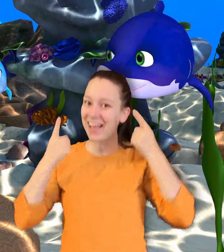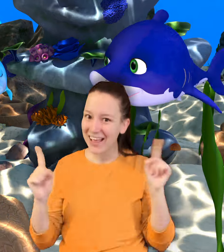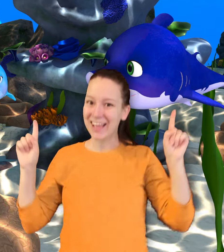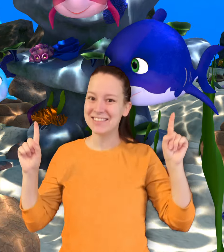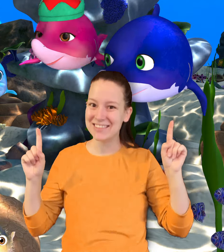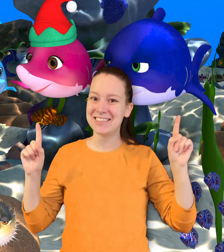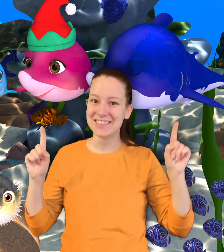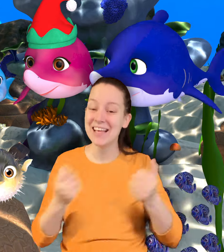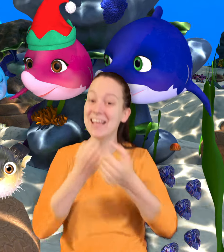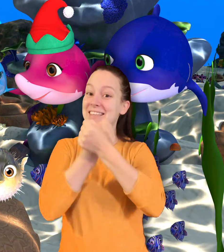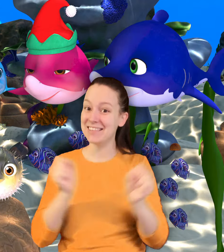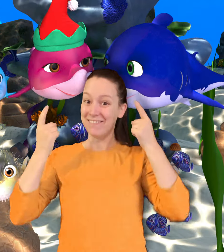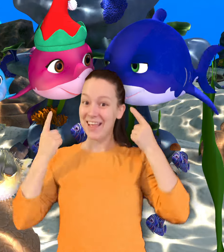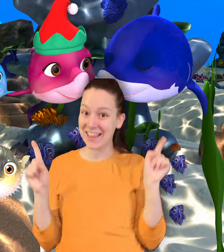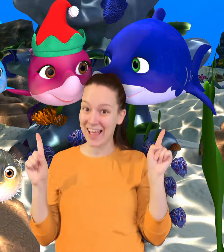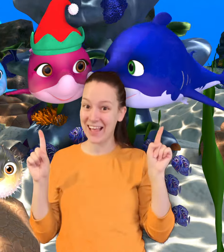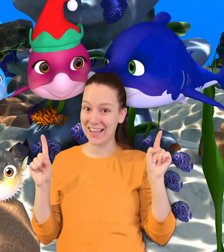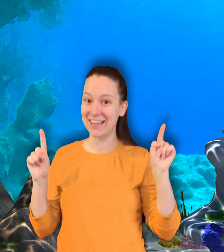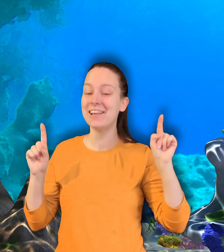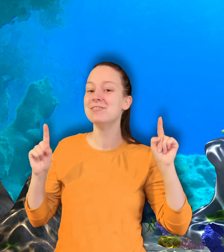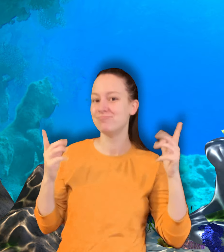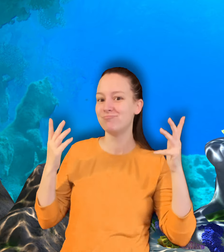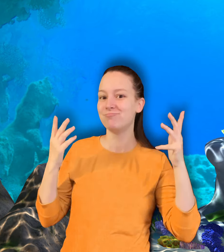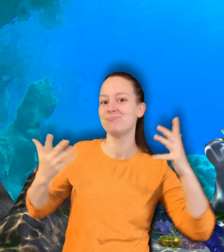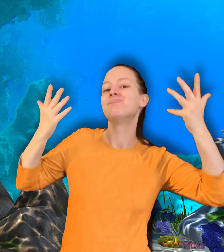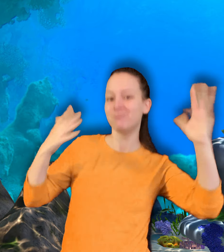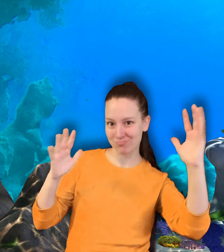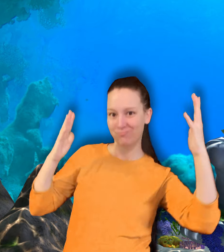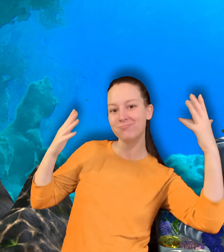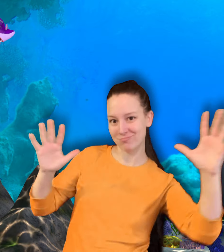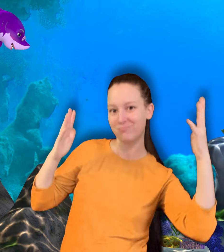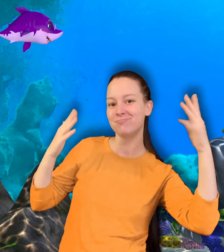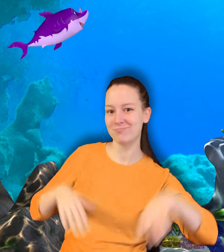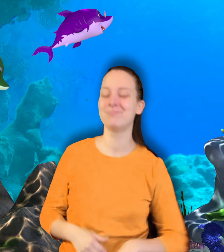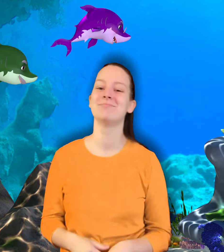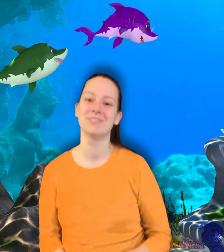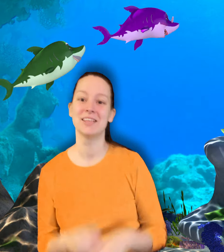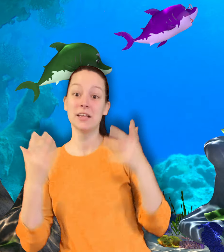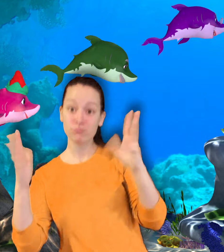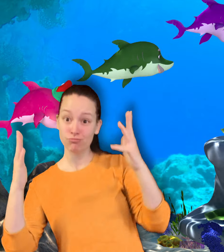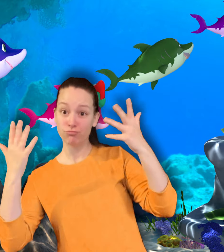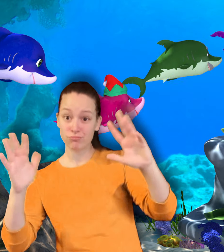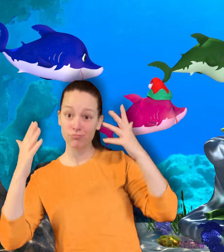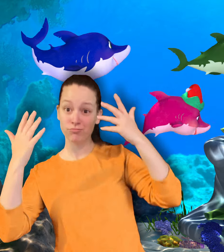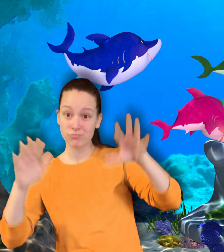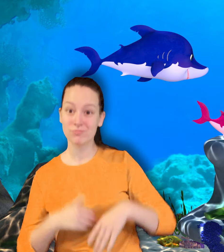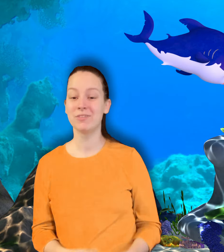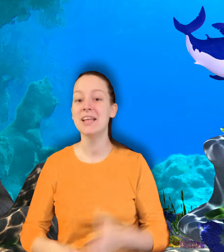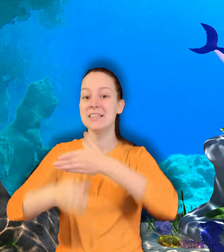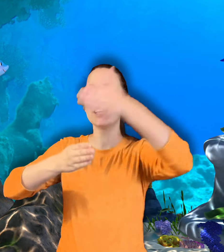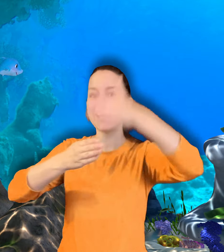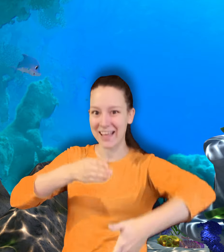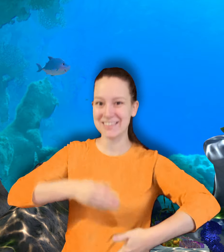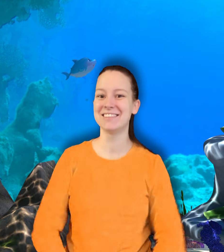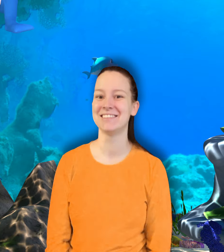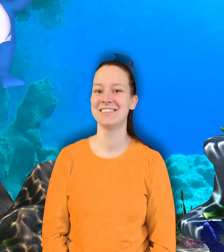今日も生きてる嬉しい楽しい